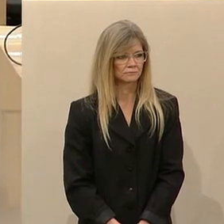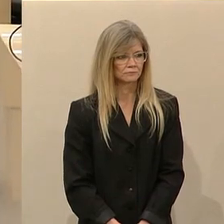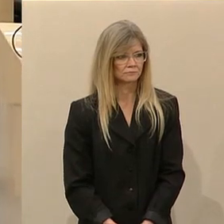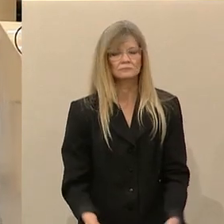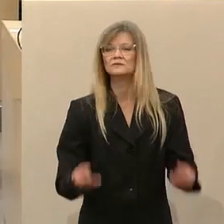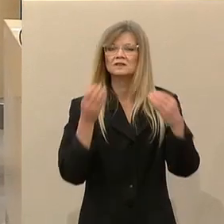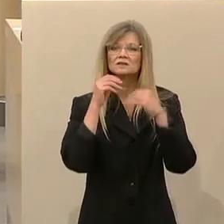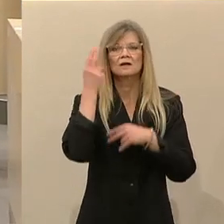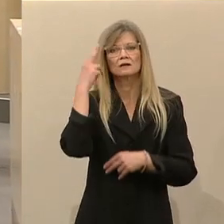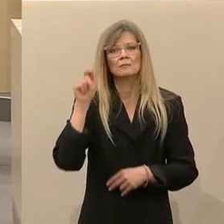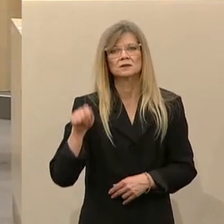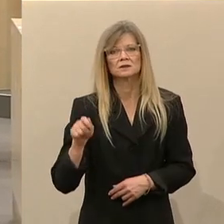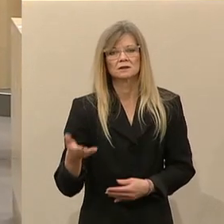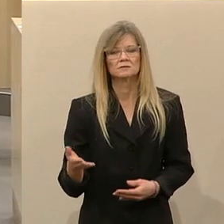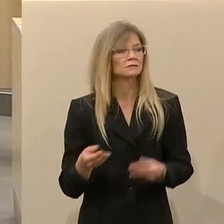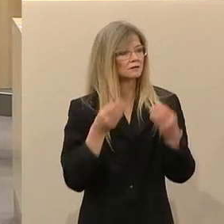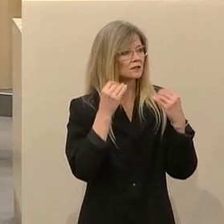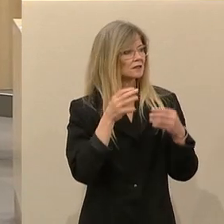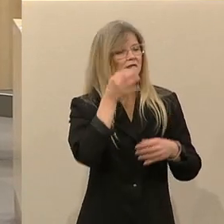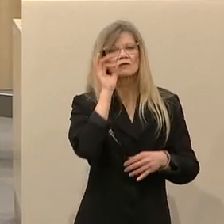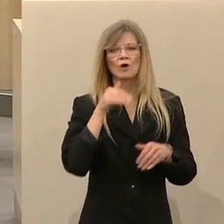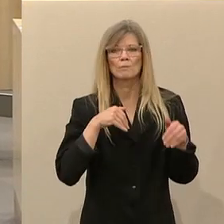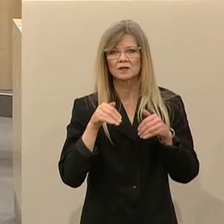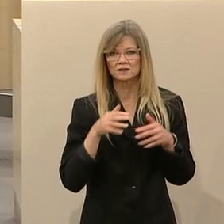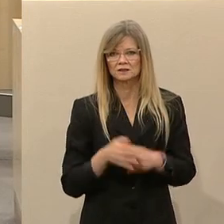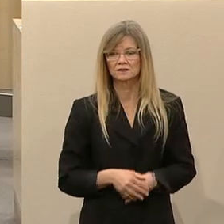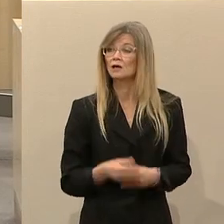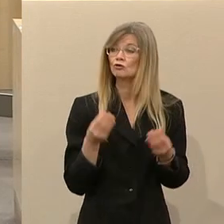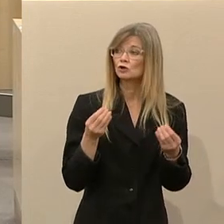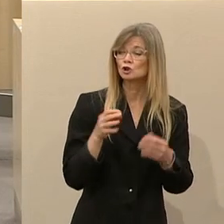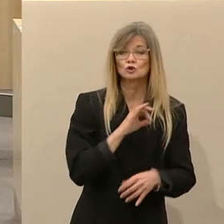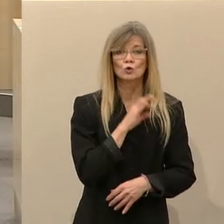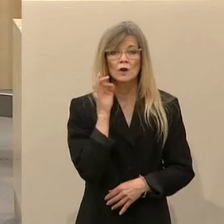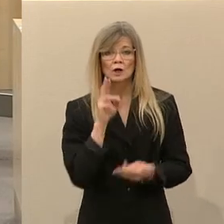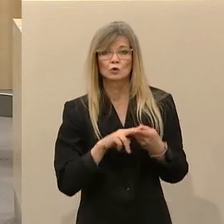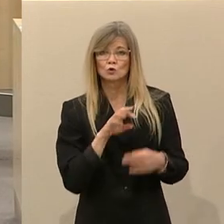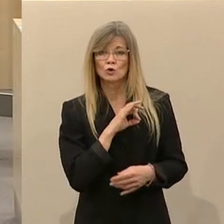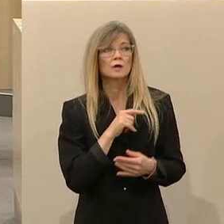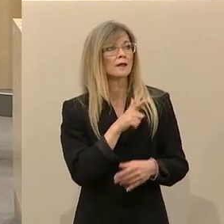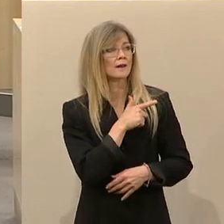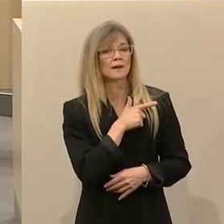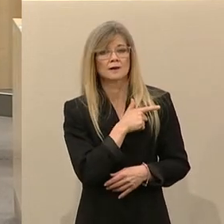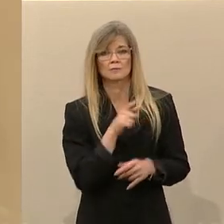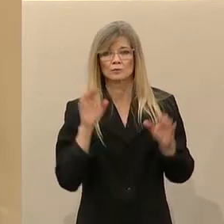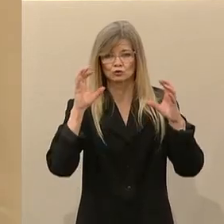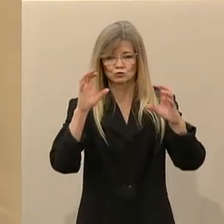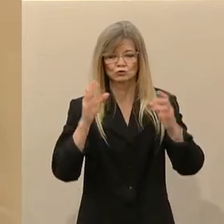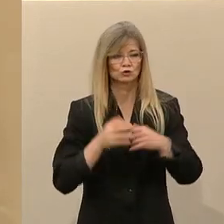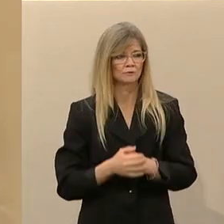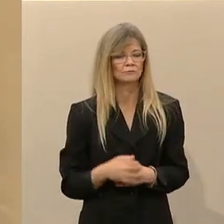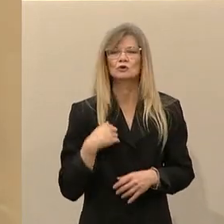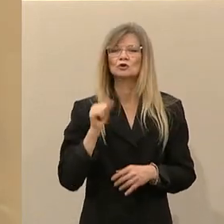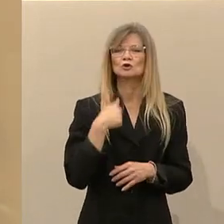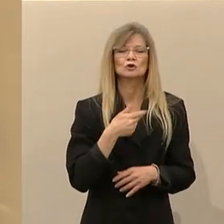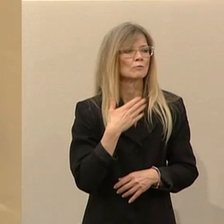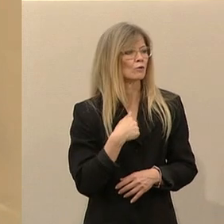Sehr geehrter Herr Präsident, sehr geehrte Frau Minister, geschätzte Kolleginnen und Kollegen, liebe Zuschauer. Vorweg ein Danke an die